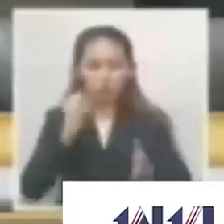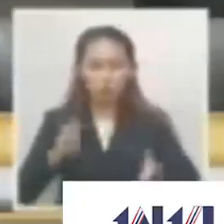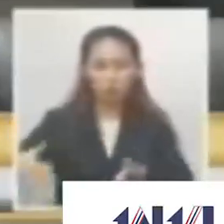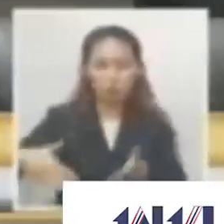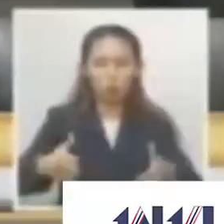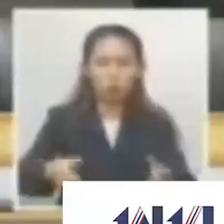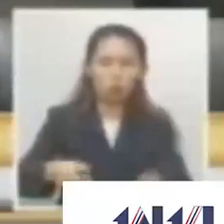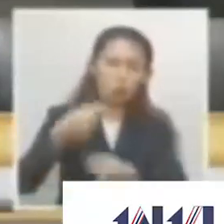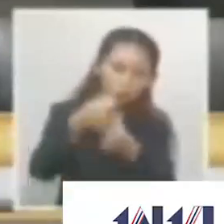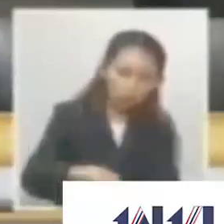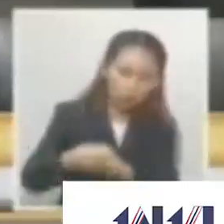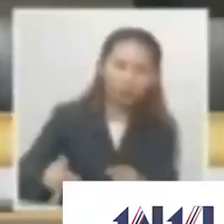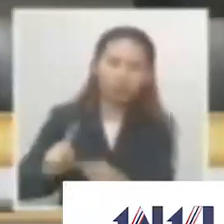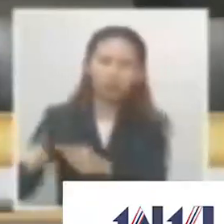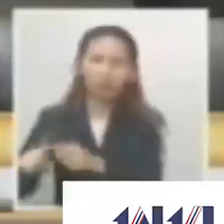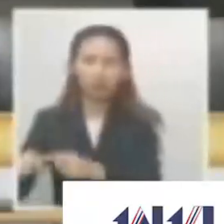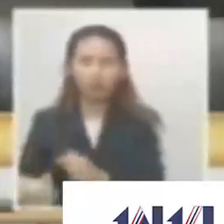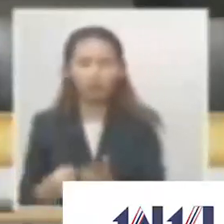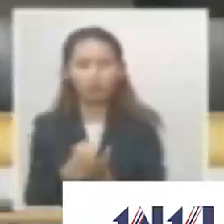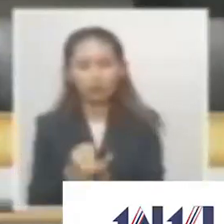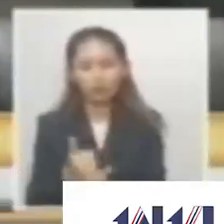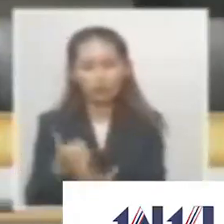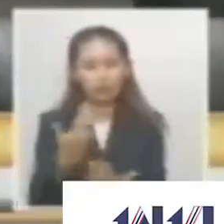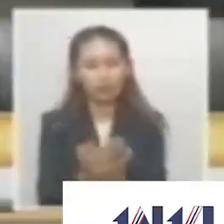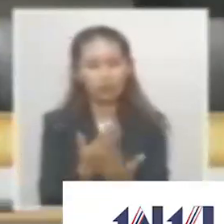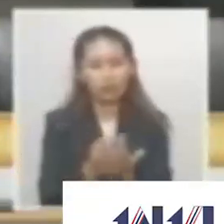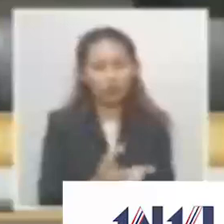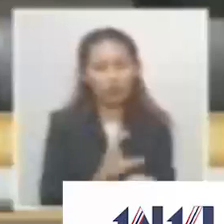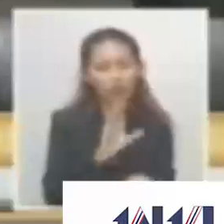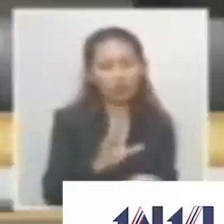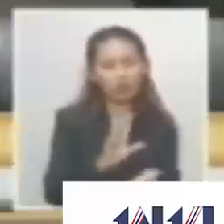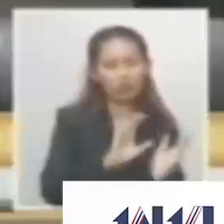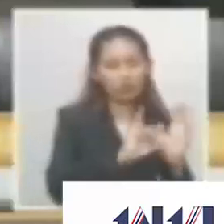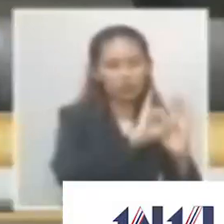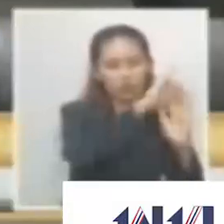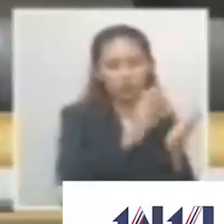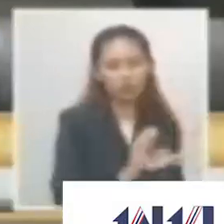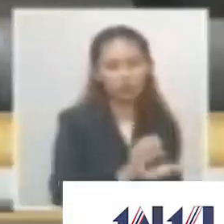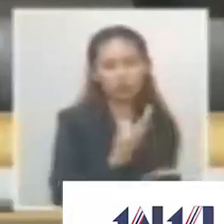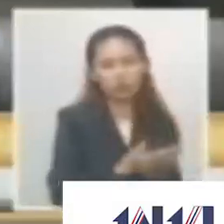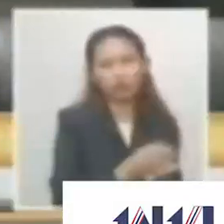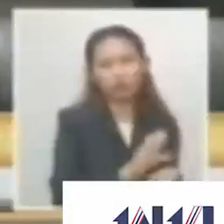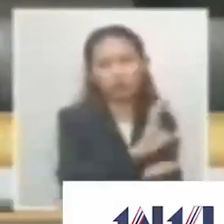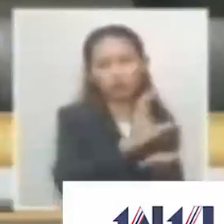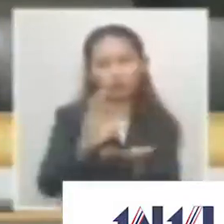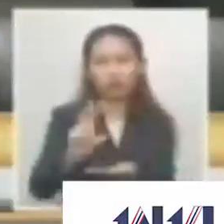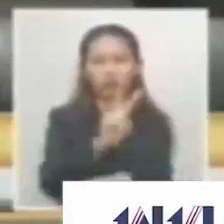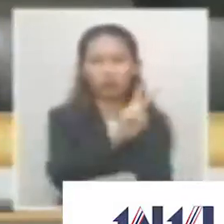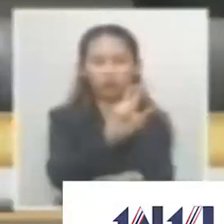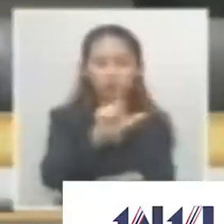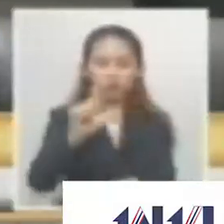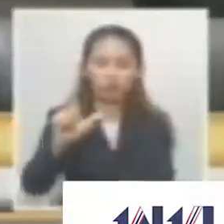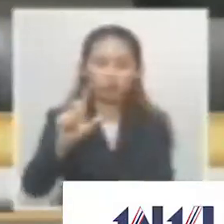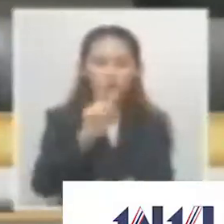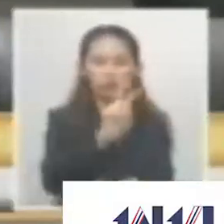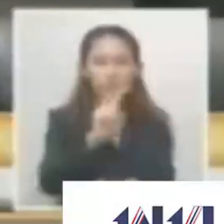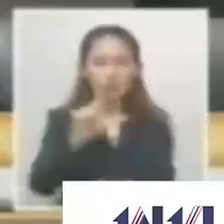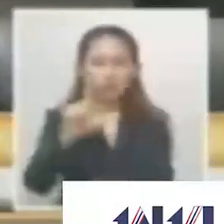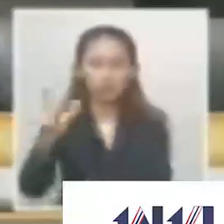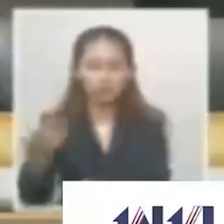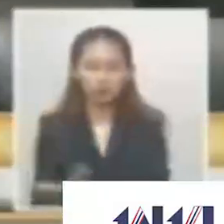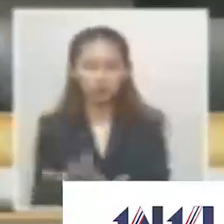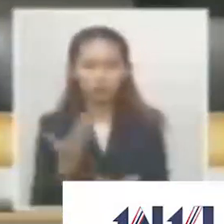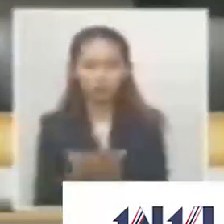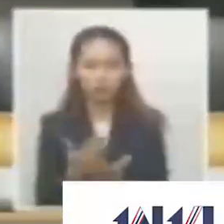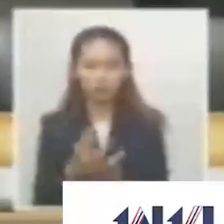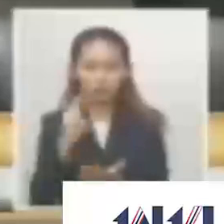าไปจังหวัดละ200ล้านนะครับซึ่งผมมองว่าถ้าอ่างเก็บน้ำโอเคครับเล็กใหญ่ควร